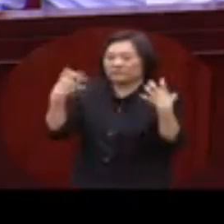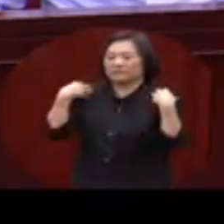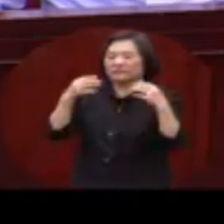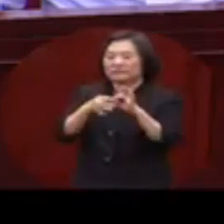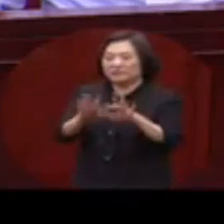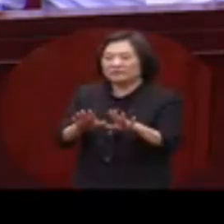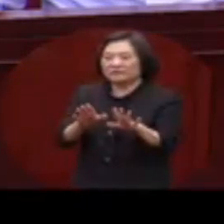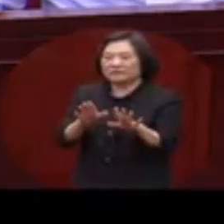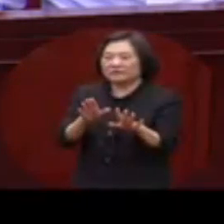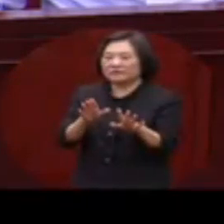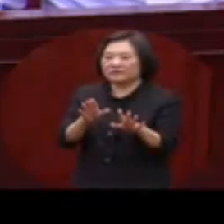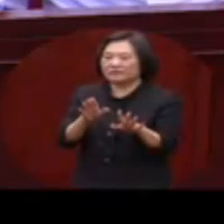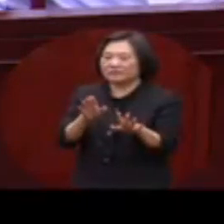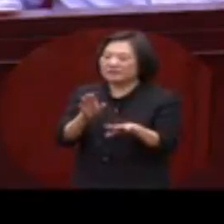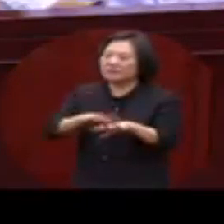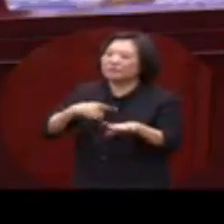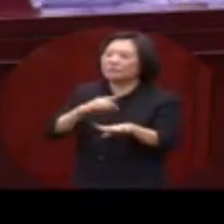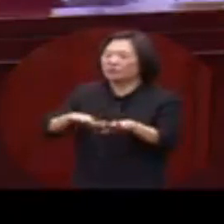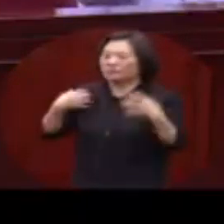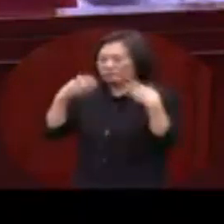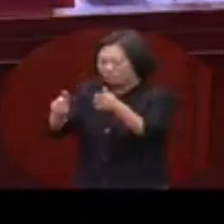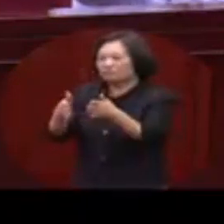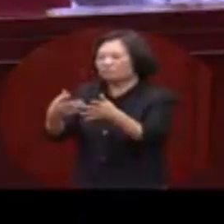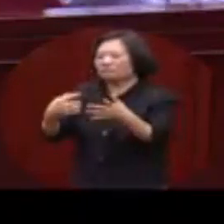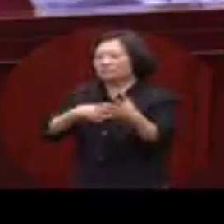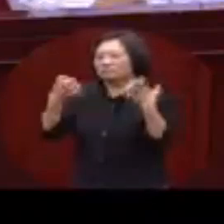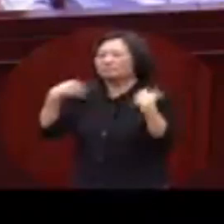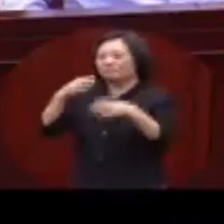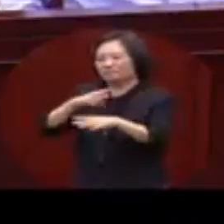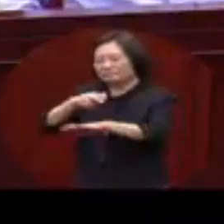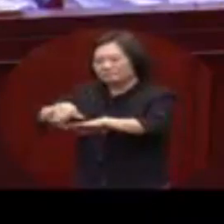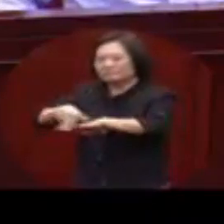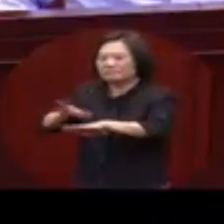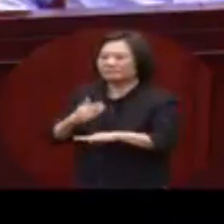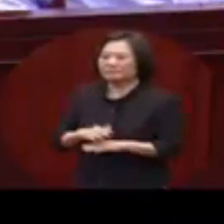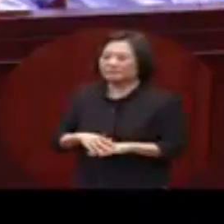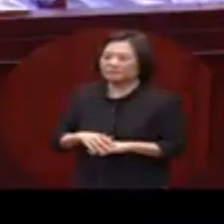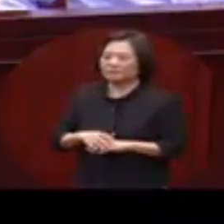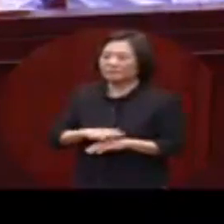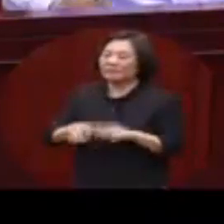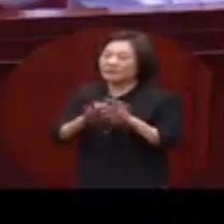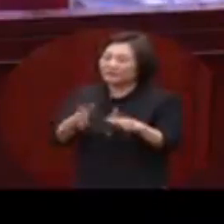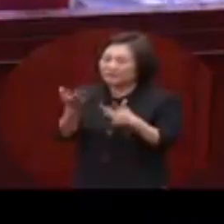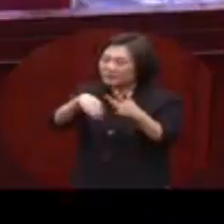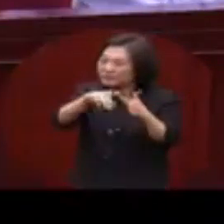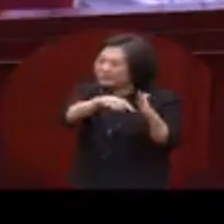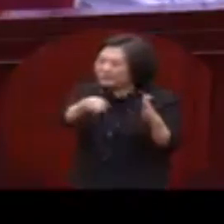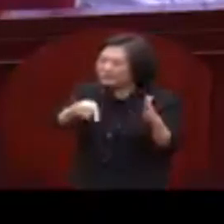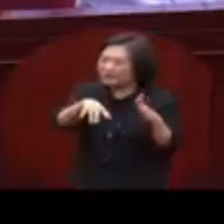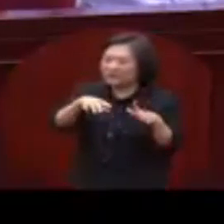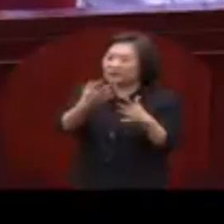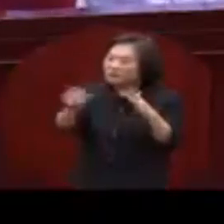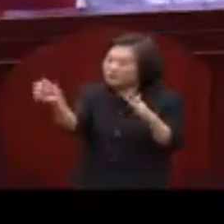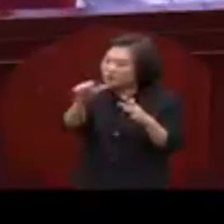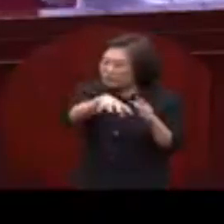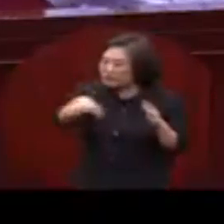到大概是府级直接会列管。我们如果把那现在五个学校有四个操场，我认为这个不合理，所以这个五个学校